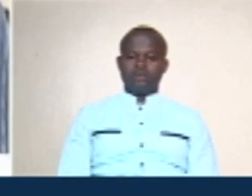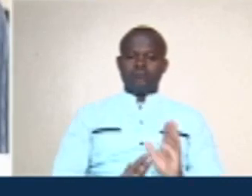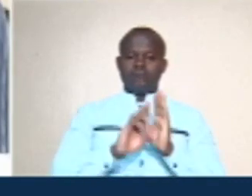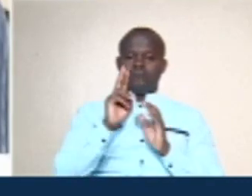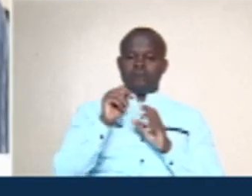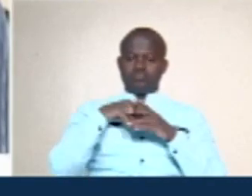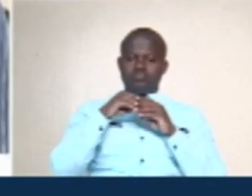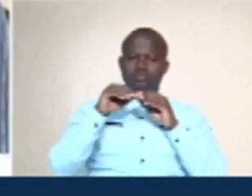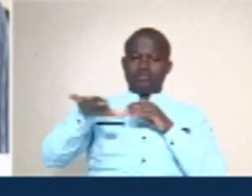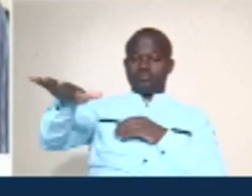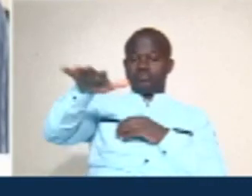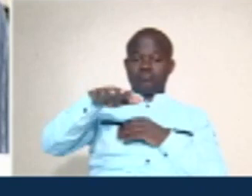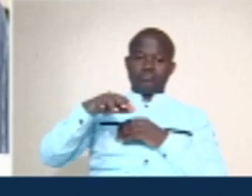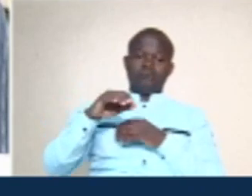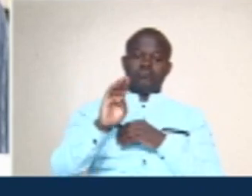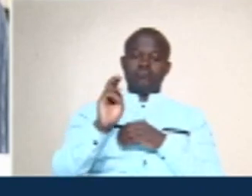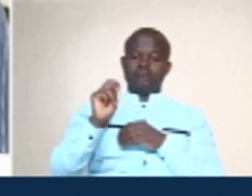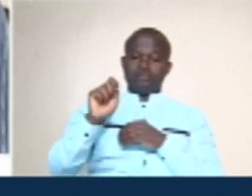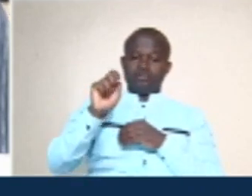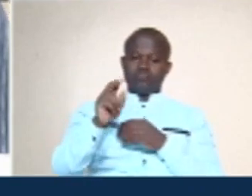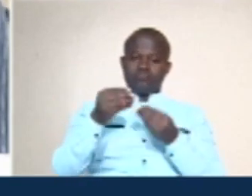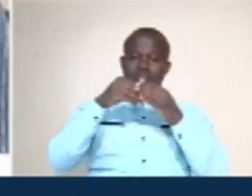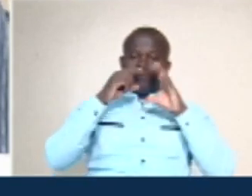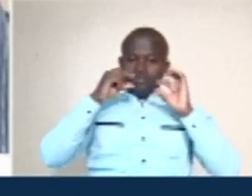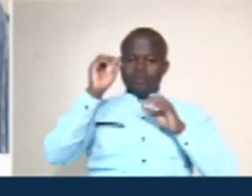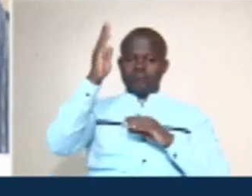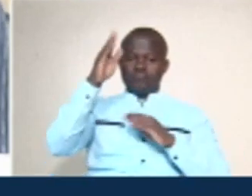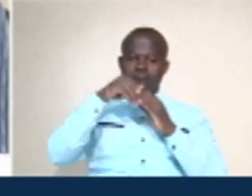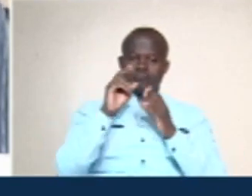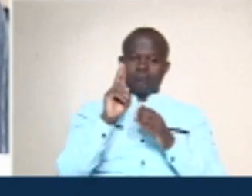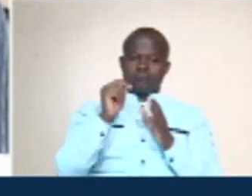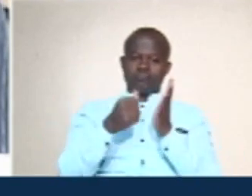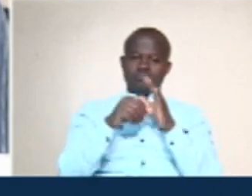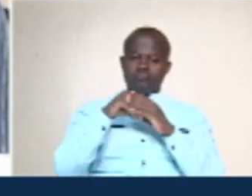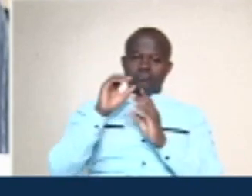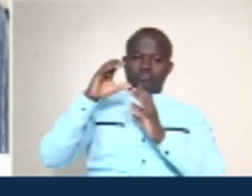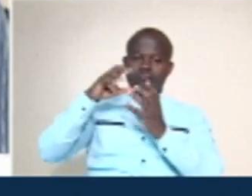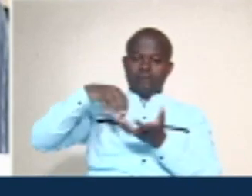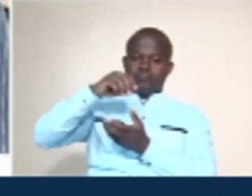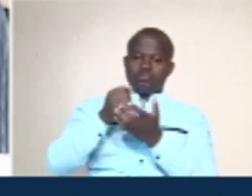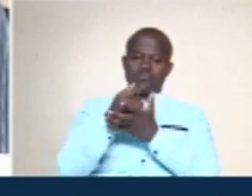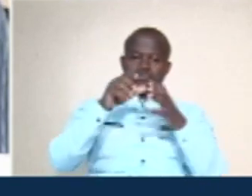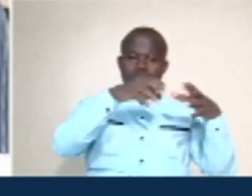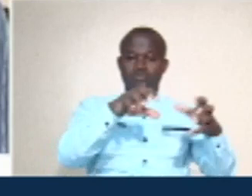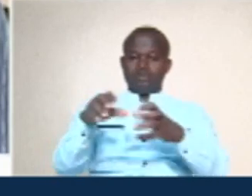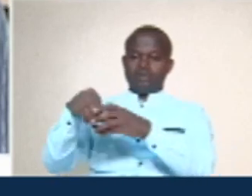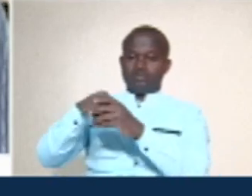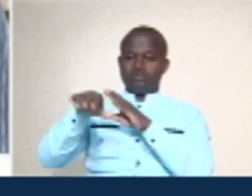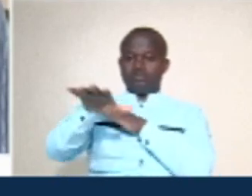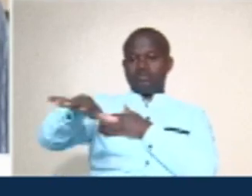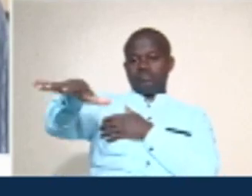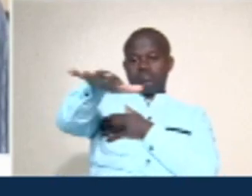mukuru wa Loni mu karere k'ibiyaga bigari Bintu Keitano yageje ijambo kuri aka kanama ka Loni ku kibazo cy'umutekano muke uterwa n'imitwe itwaza intwaro muri ako